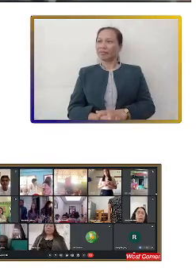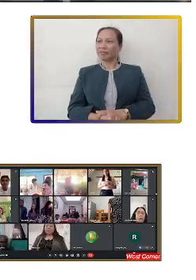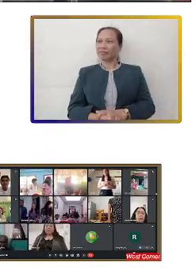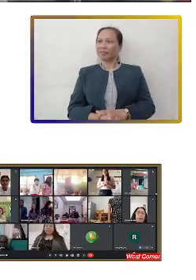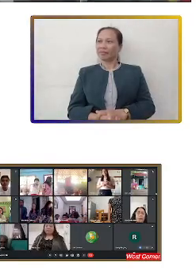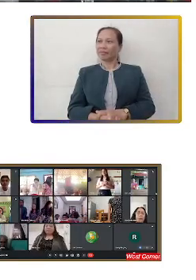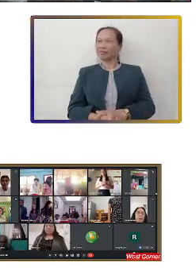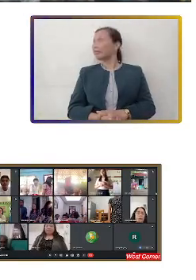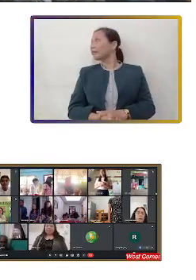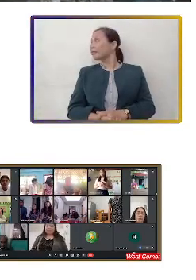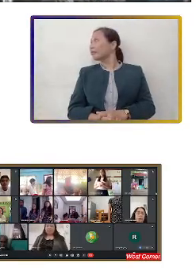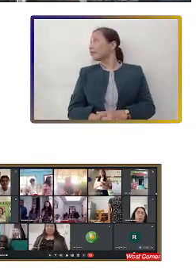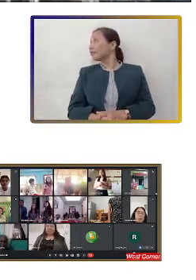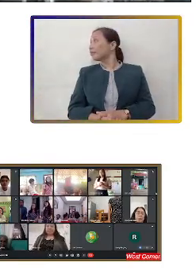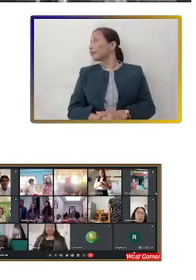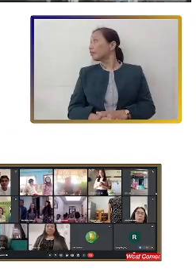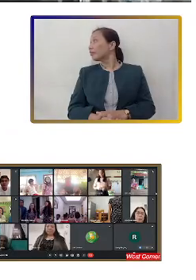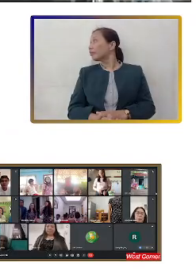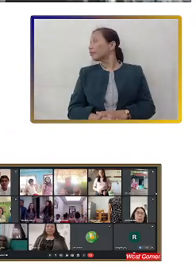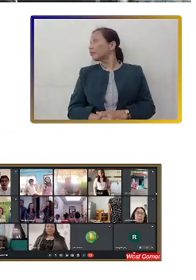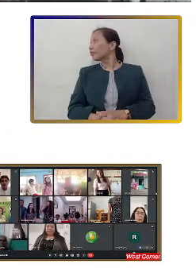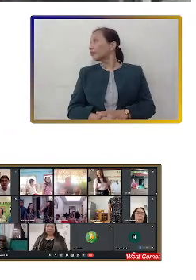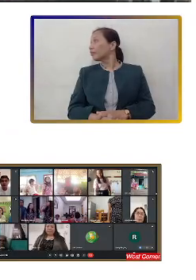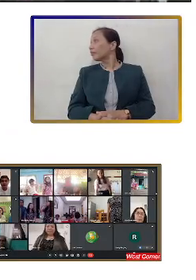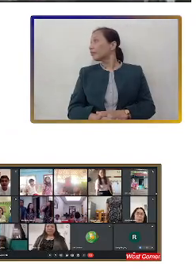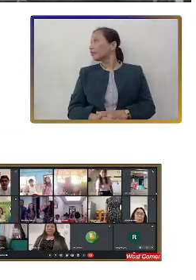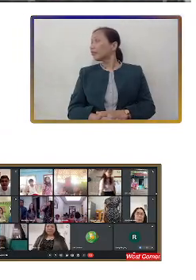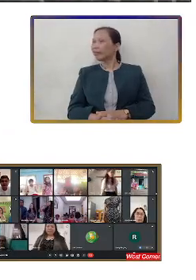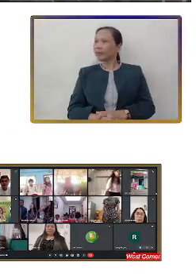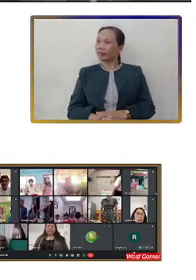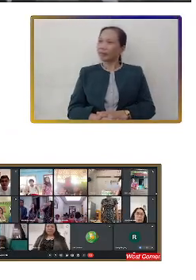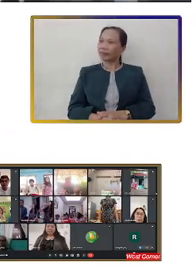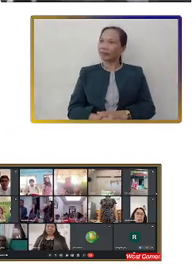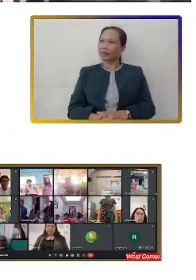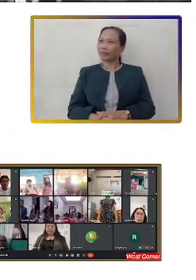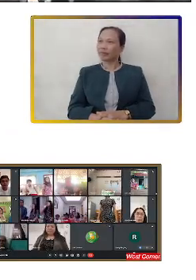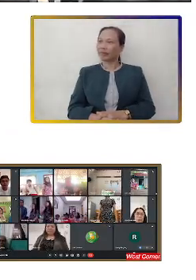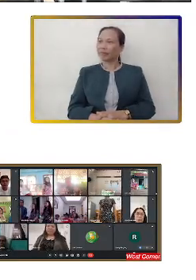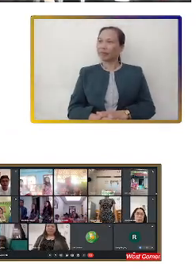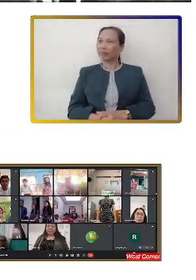Ah, yan. Sa balcony. Yan. Wave your hands. Mga sa balcony.